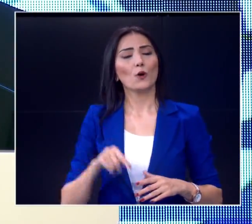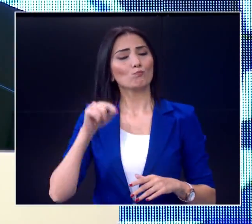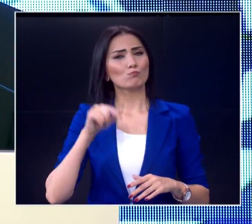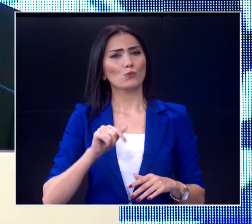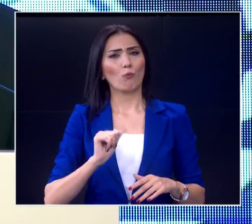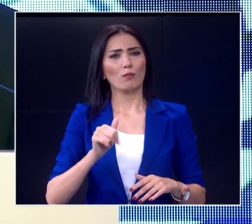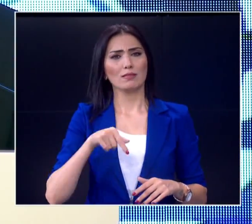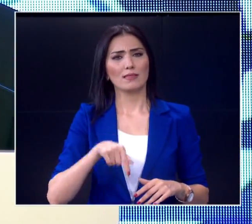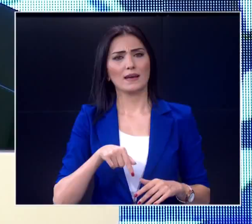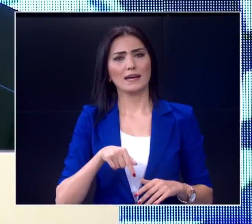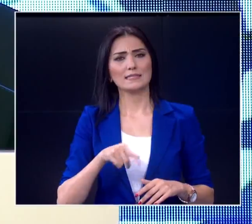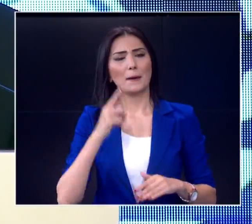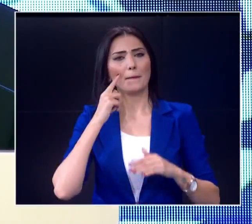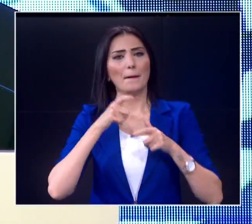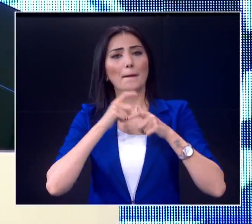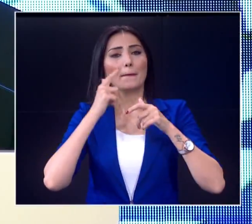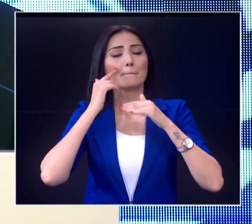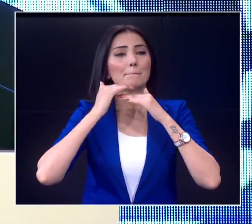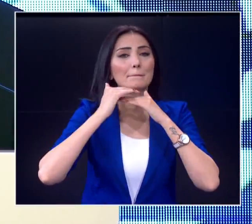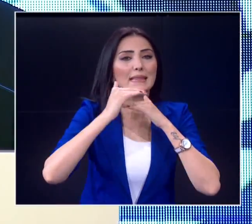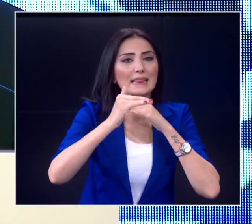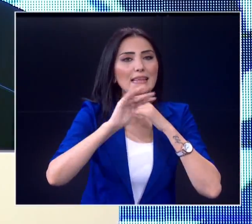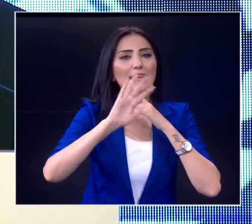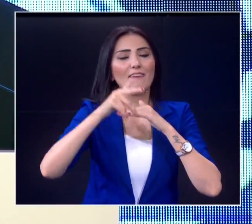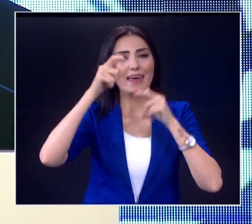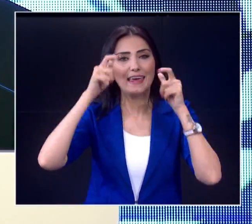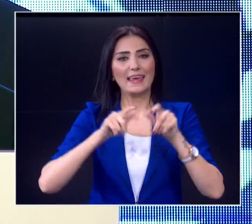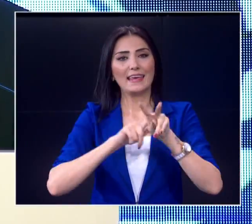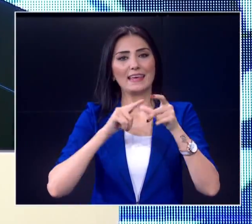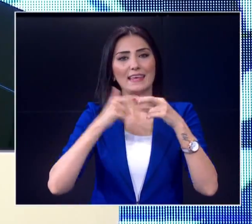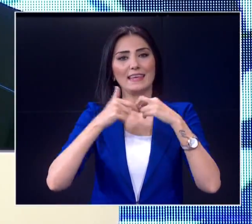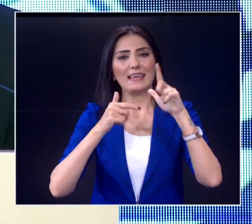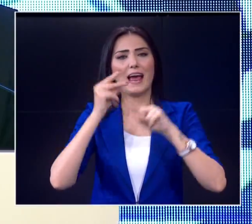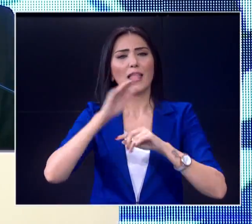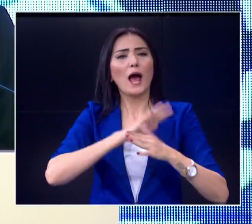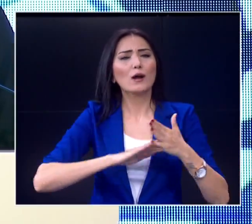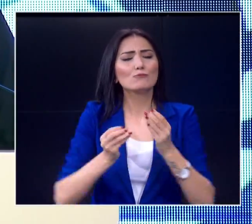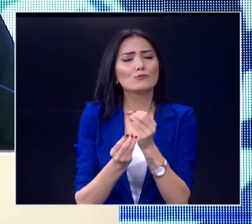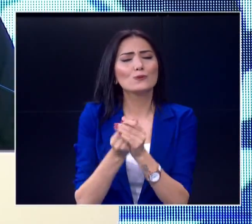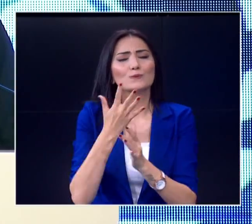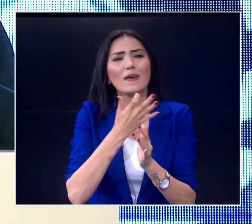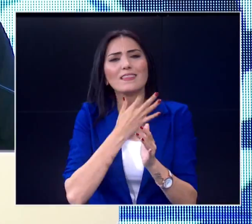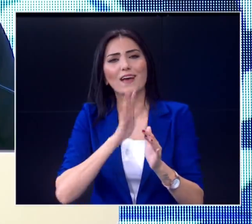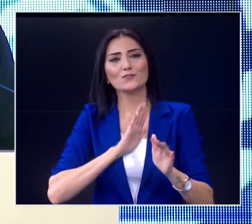bugünlerde milli ve yerli her türlü çıkışa ihtiyaç var.